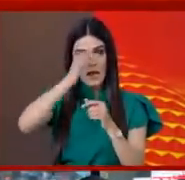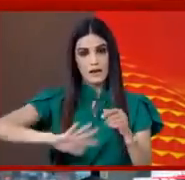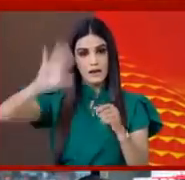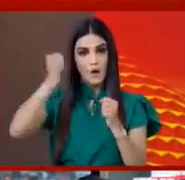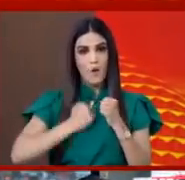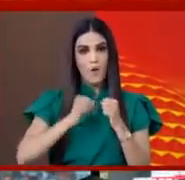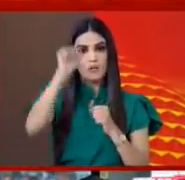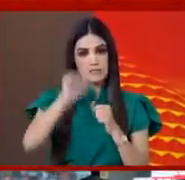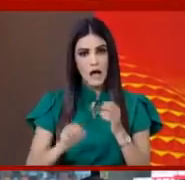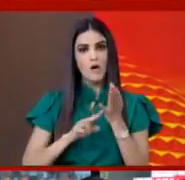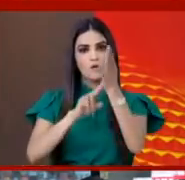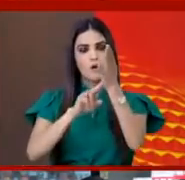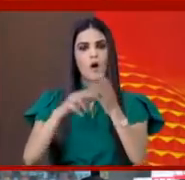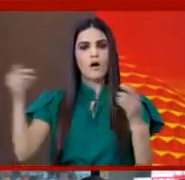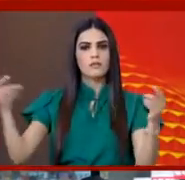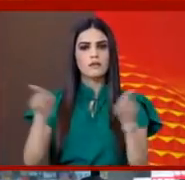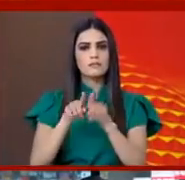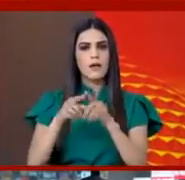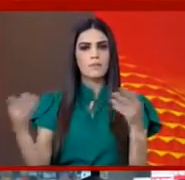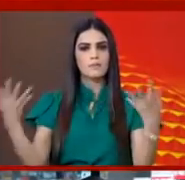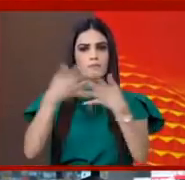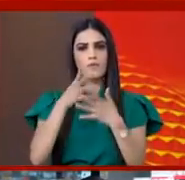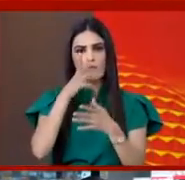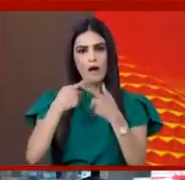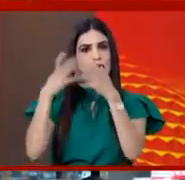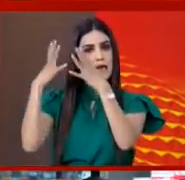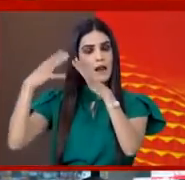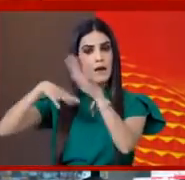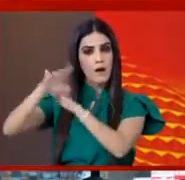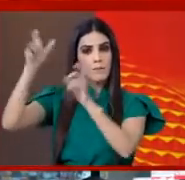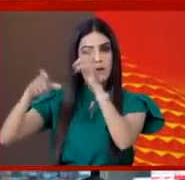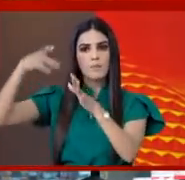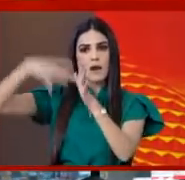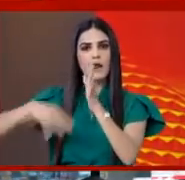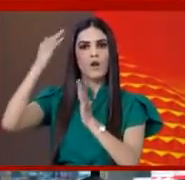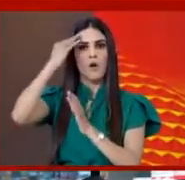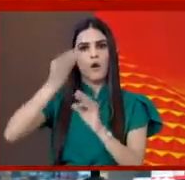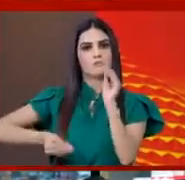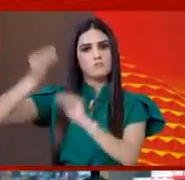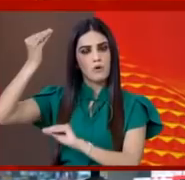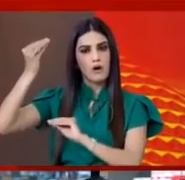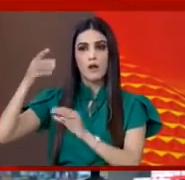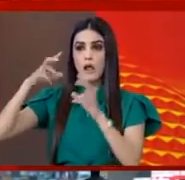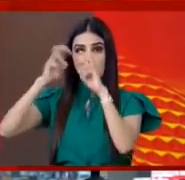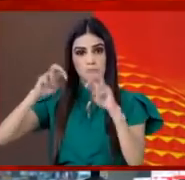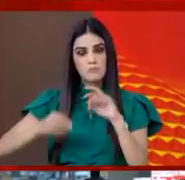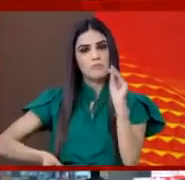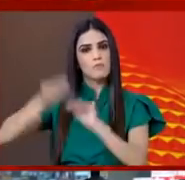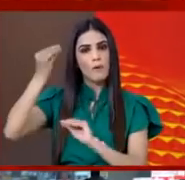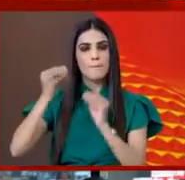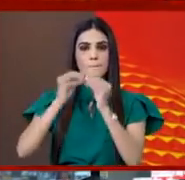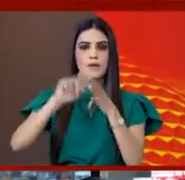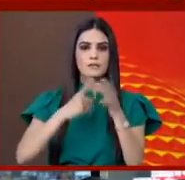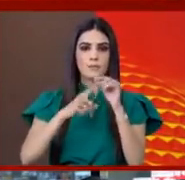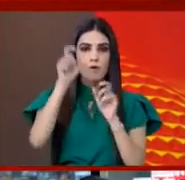की तुलना करते हुए कहा, केरल के लोग मुद्दों को ज्यादा गहराई से समझते हैं, उनमें रुचि रखते हैं।